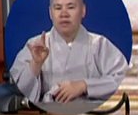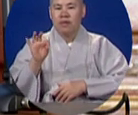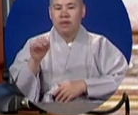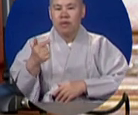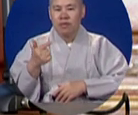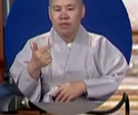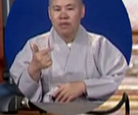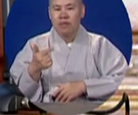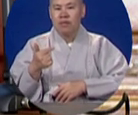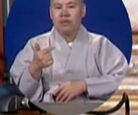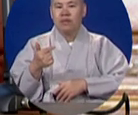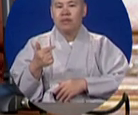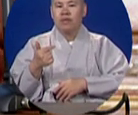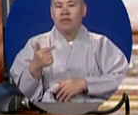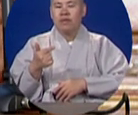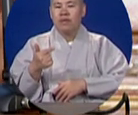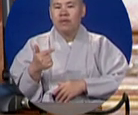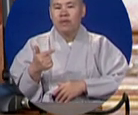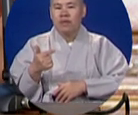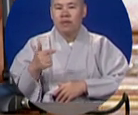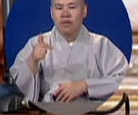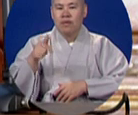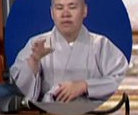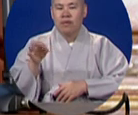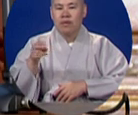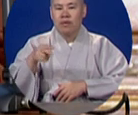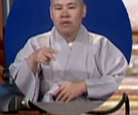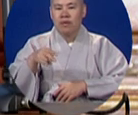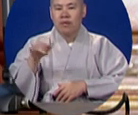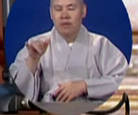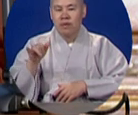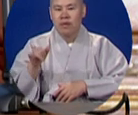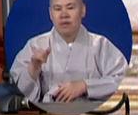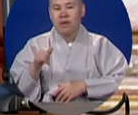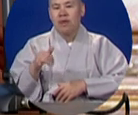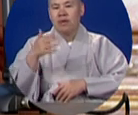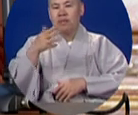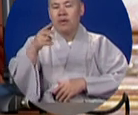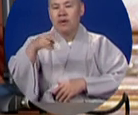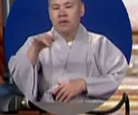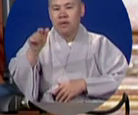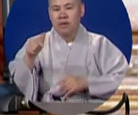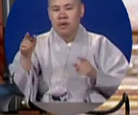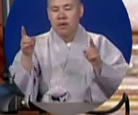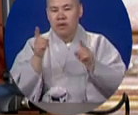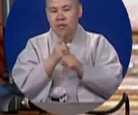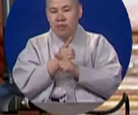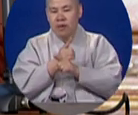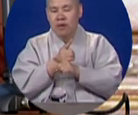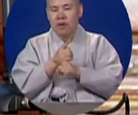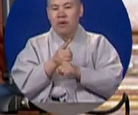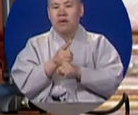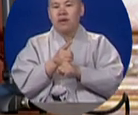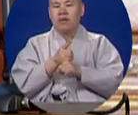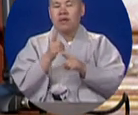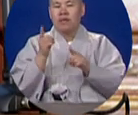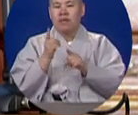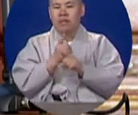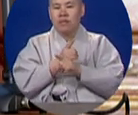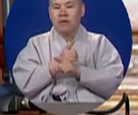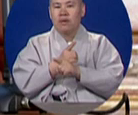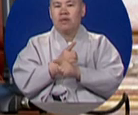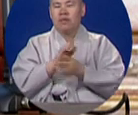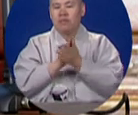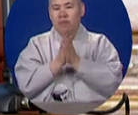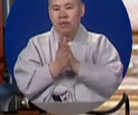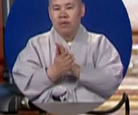동시발하면 대원경지라고 하는 이 식이 팔식이 변해서 대원경지가 된다고 그래요 그래서 이런